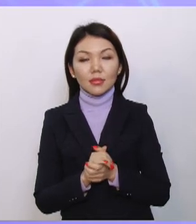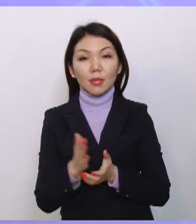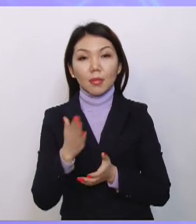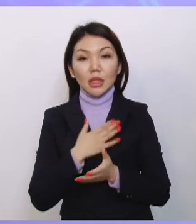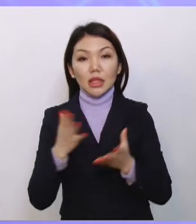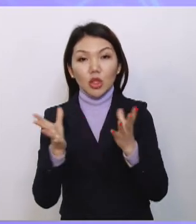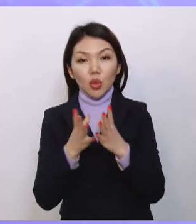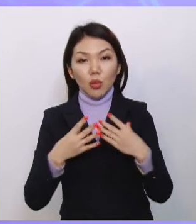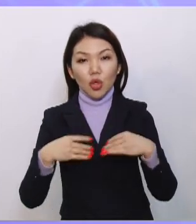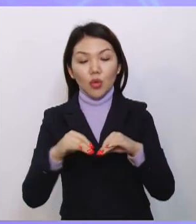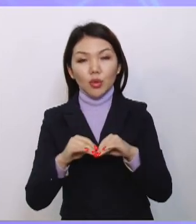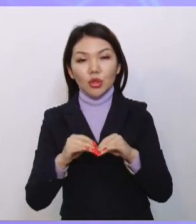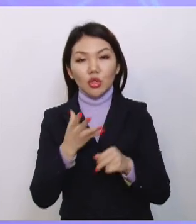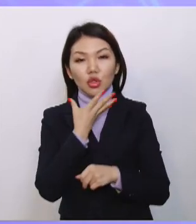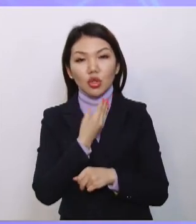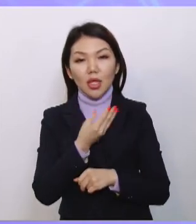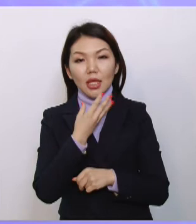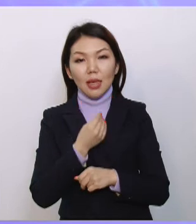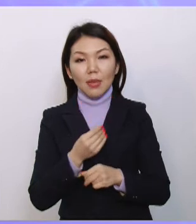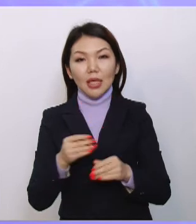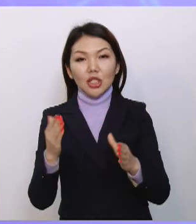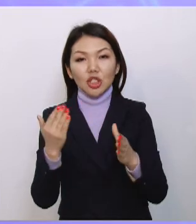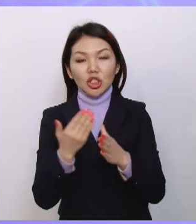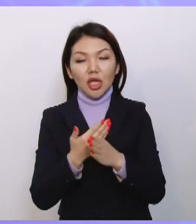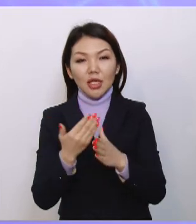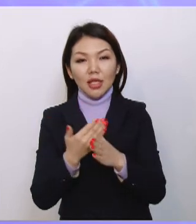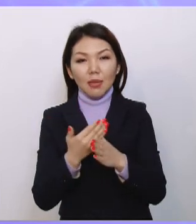Биздин үйбүлөбүз чоң атама жардам берет.